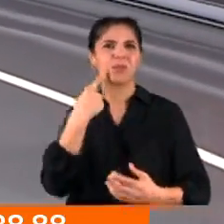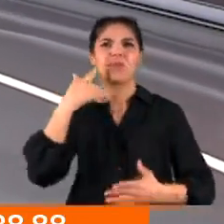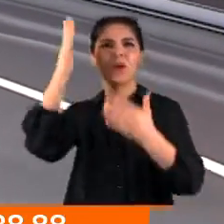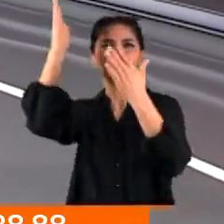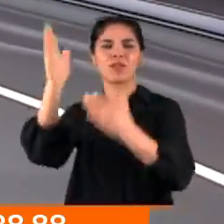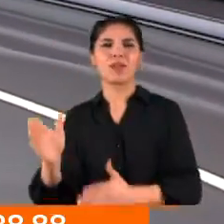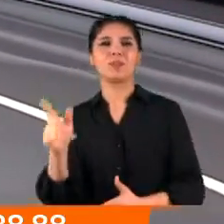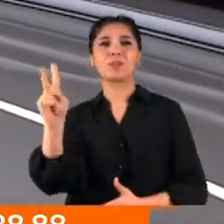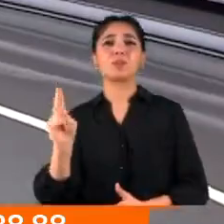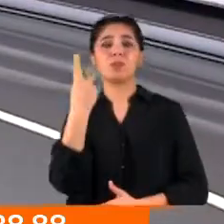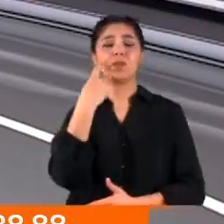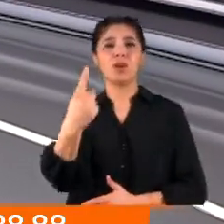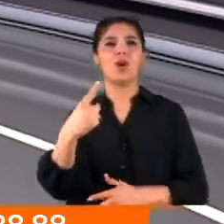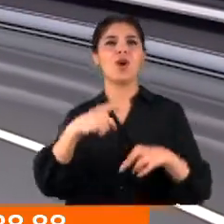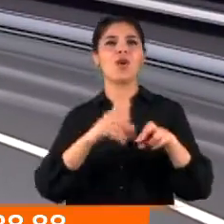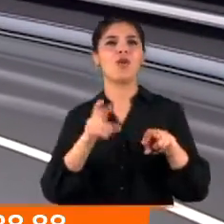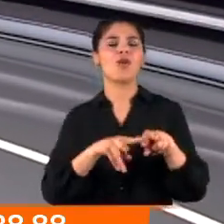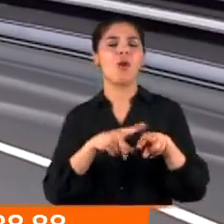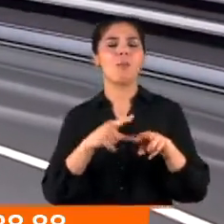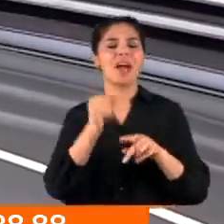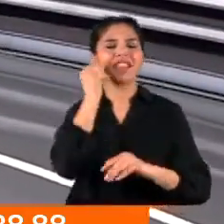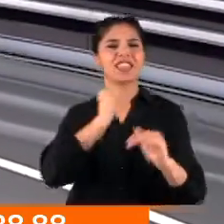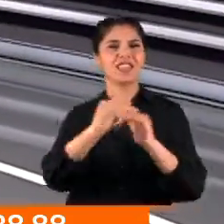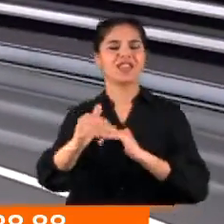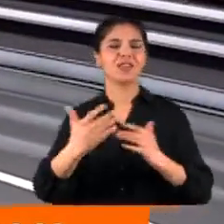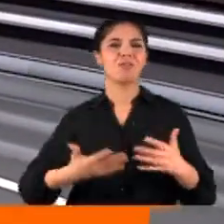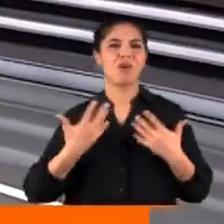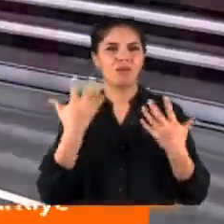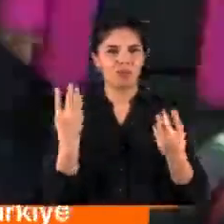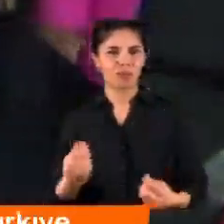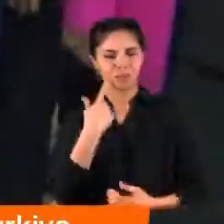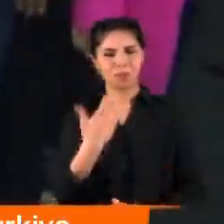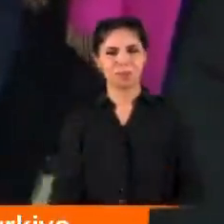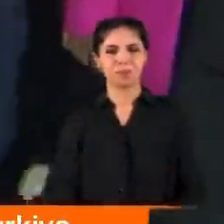Cumhurbaşkanı Erdoğan da verdiği müjdelerle romanların yüzünü güldürdü.